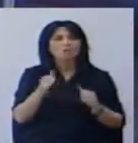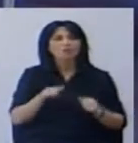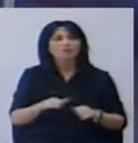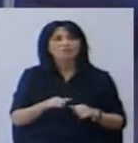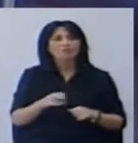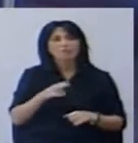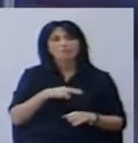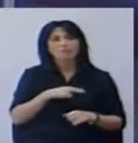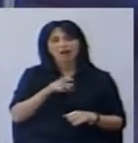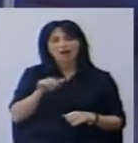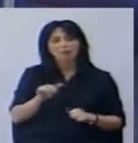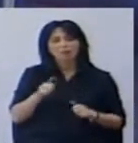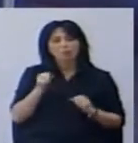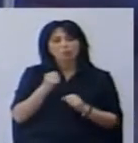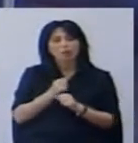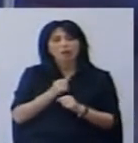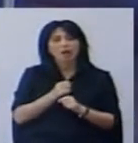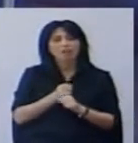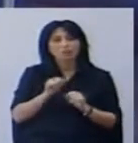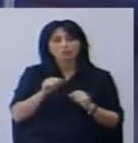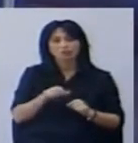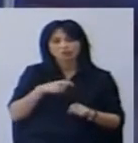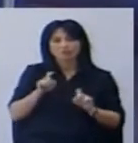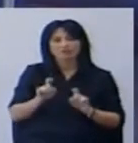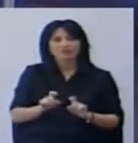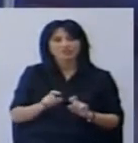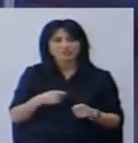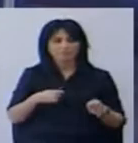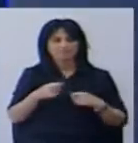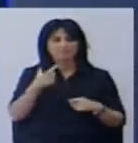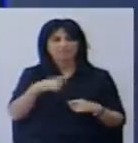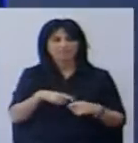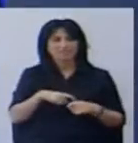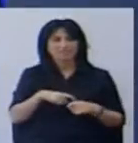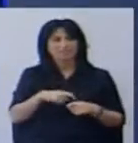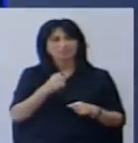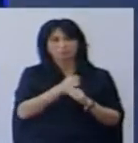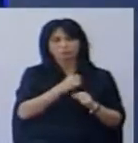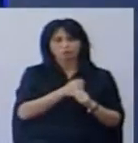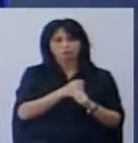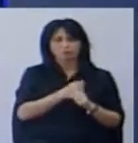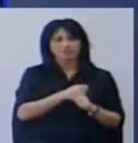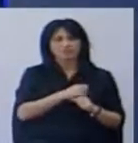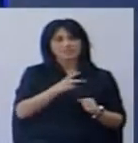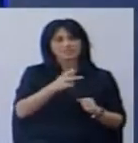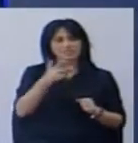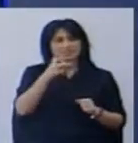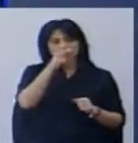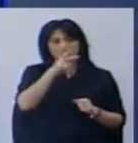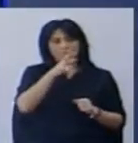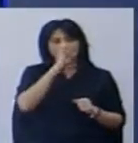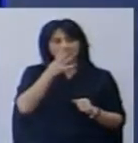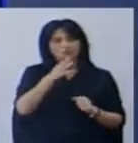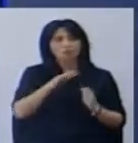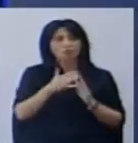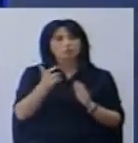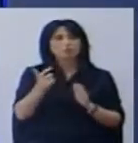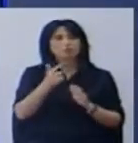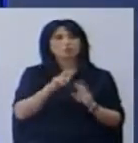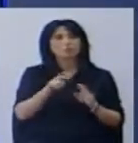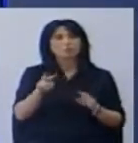ან პარლამენტარი როგორ შეძლებს იყოს ბიზნესმენი, გაისტუმროს აგერ სადღაც 3 თუ 4 თვის წინ სოფლის